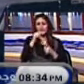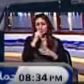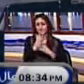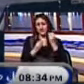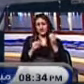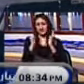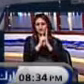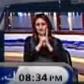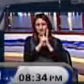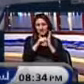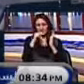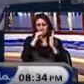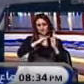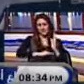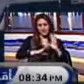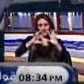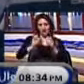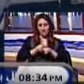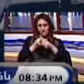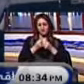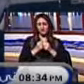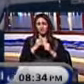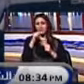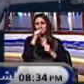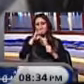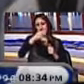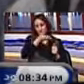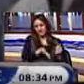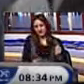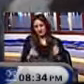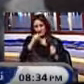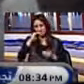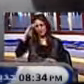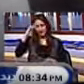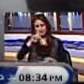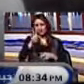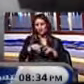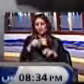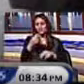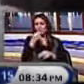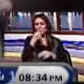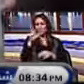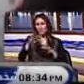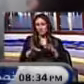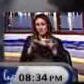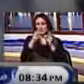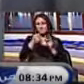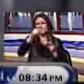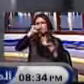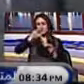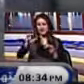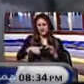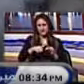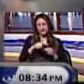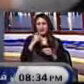البيت؟ تم خطفها، حضرتك كانت نازلة تتم البيت، نازلة تشتري حاجة، تم اتنين حضرتك